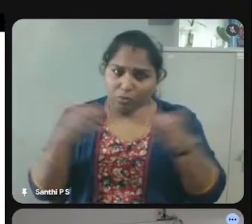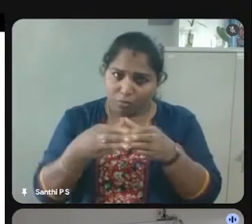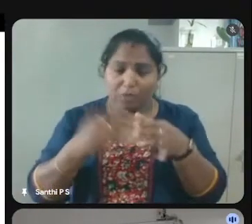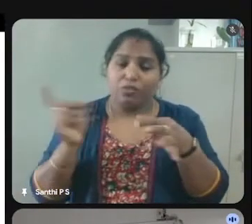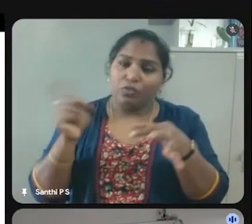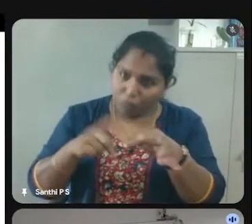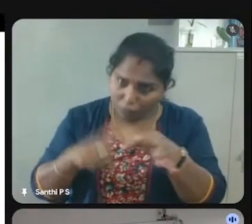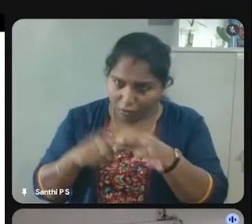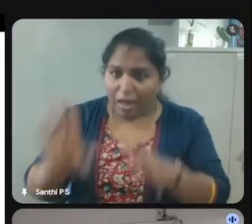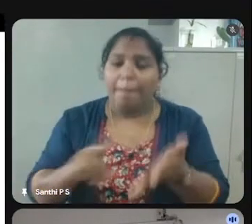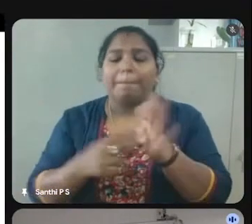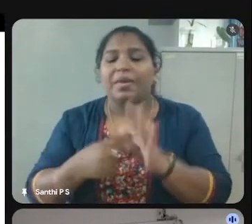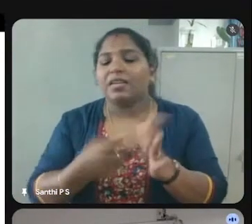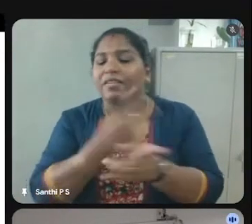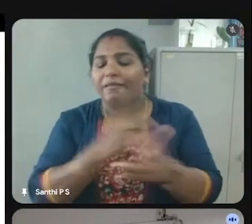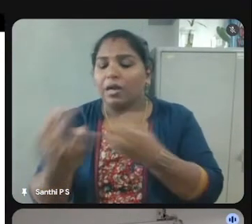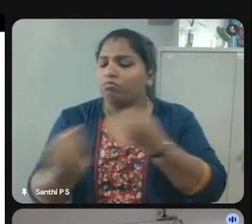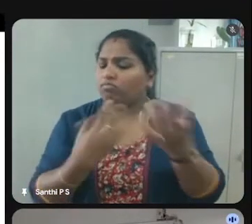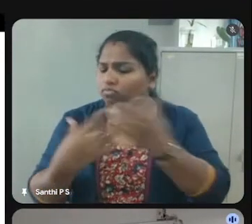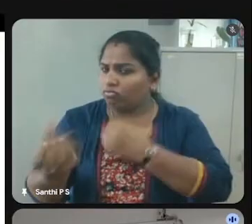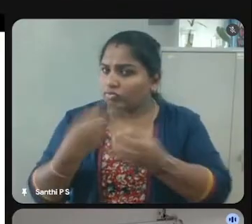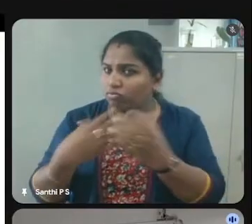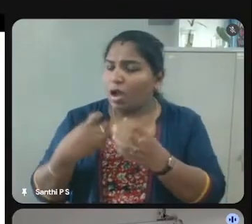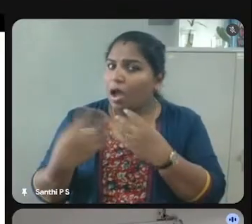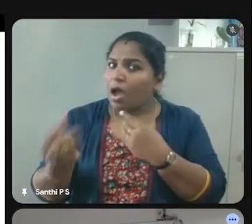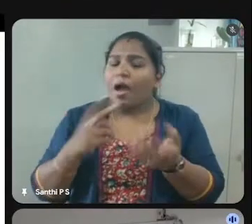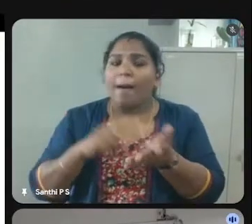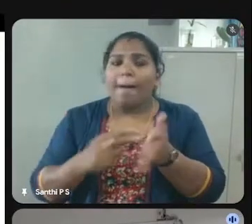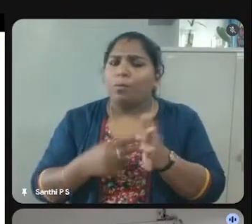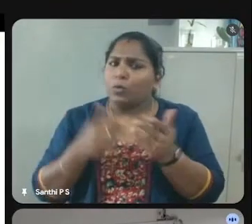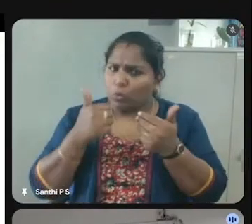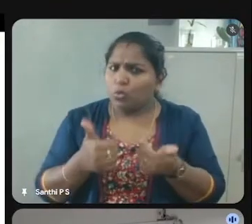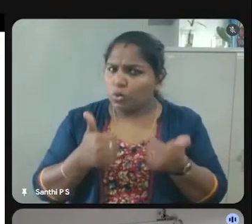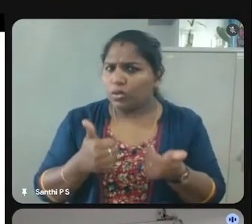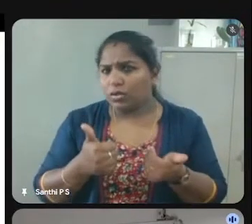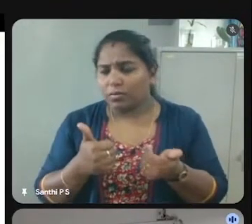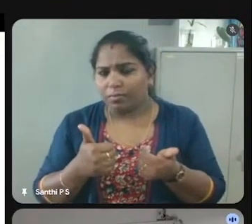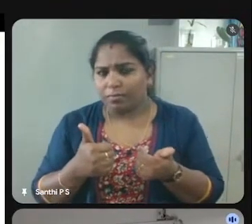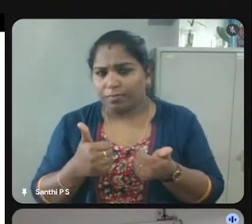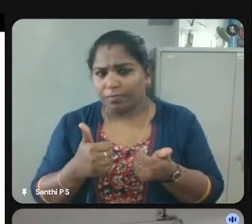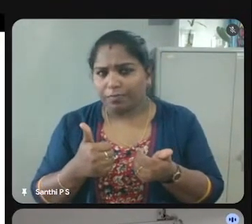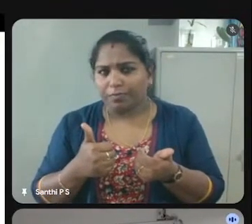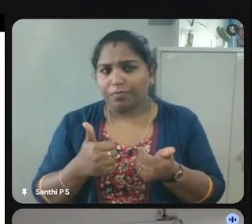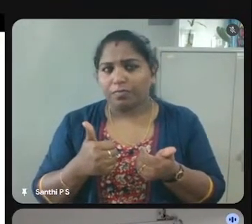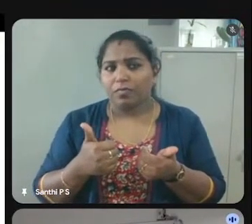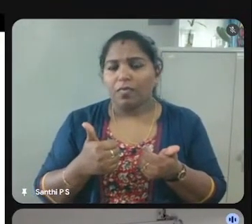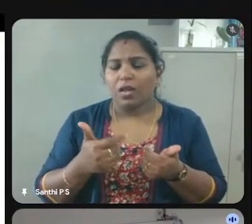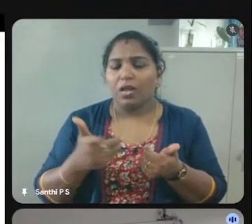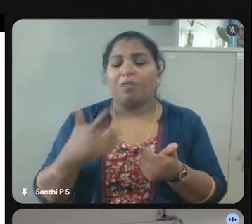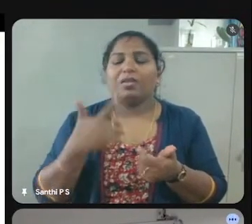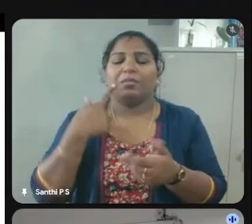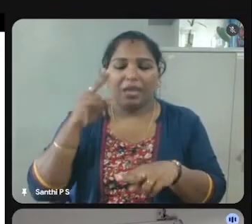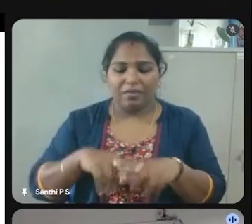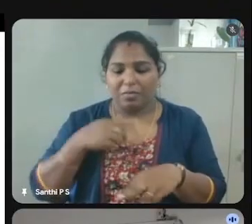ചെയ്യുകയാണെന്നുണ്ടെങ്കിൽ അത്രത്തോളം ഇൻഫർമേഷൻസ് നമുക്ക് കിട്ടും. അത്രത്തോളം ഒരു ഗ്രൂപ്പിനെ നമുക്ക് നമ്മൾ കോണ്ടാക്റ്റിൽ വെക്കാൻ പറ്റും. നമ്മുടെ